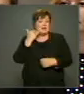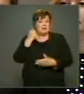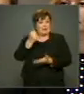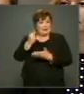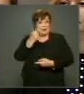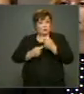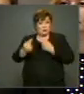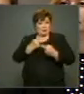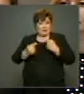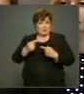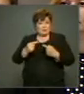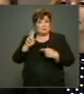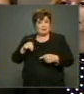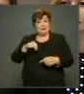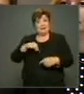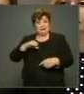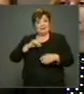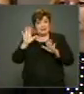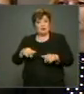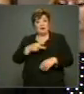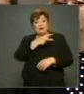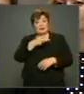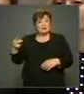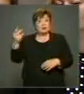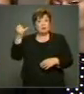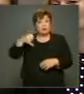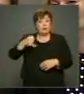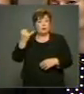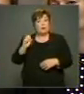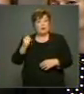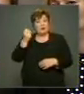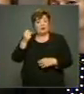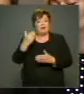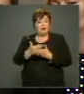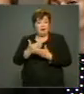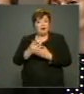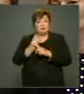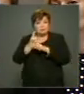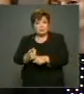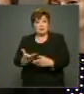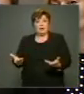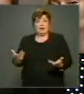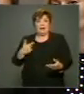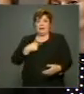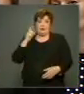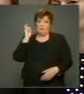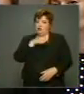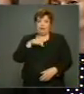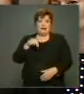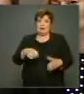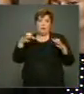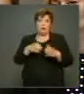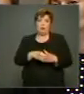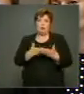allekirjoittanut lähti 226 miljoonan rahamassin kanssa, niin en minä tältä porukalta oikeasti